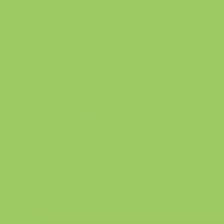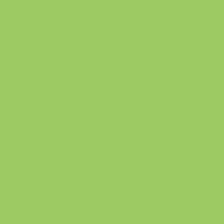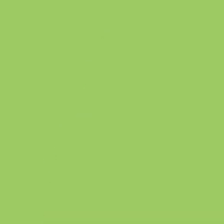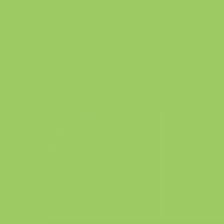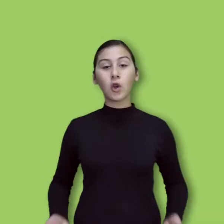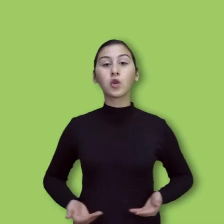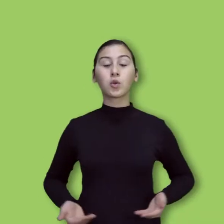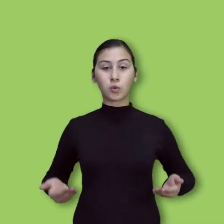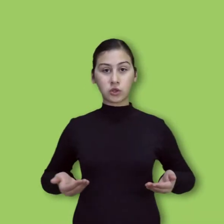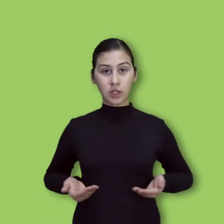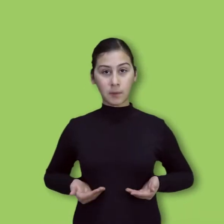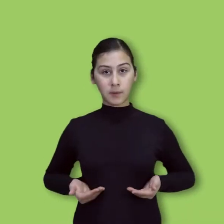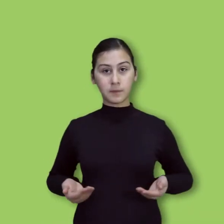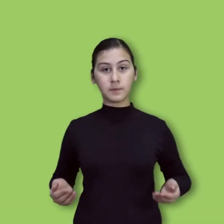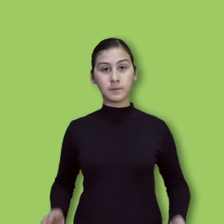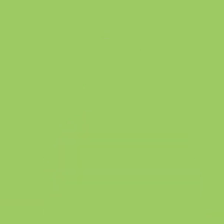ტრუსები.